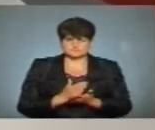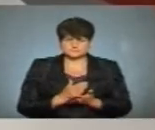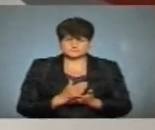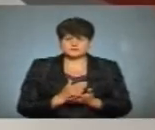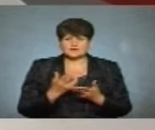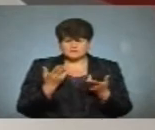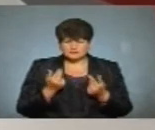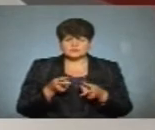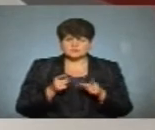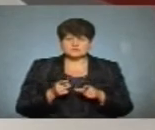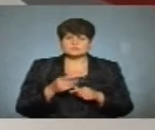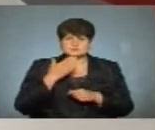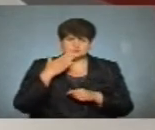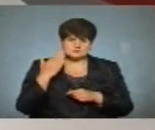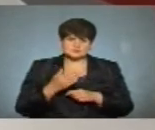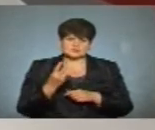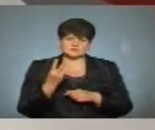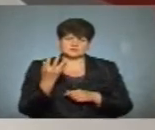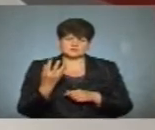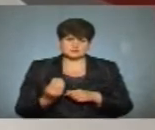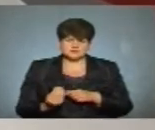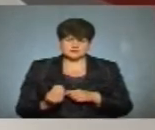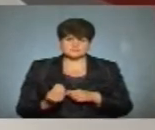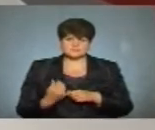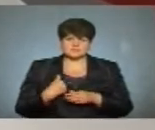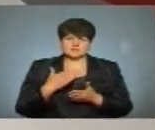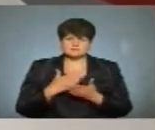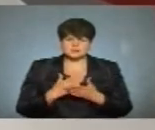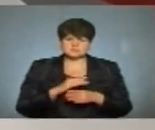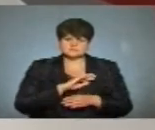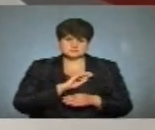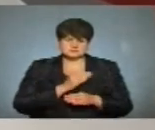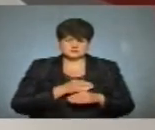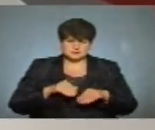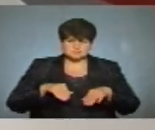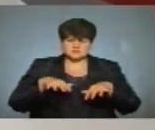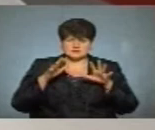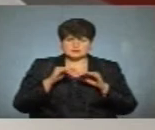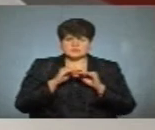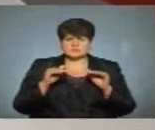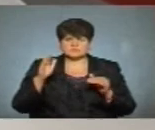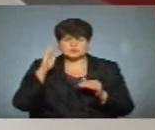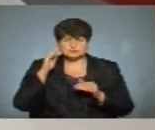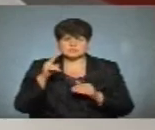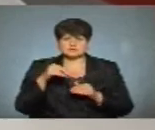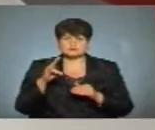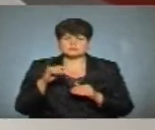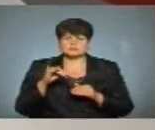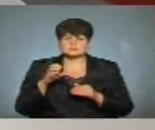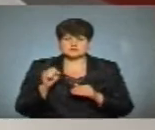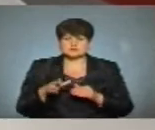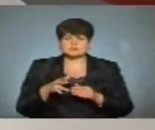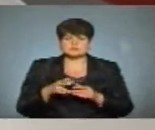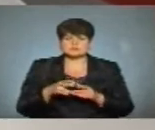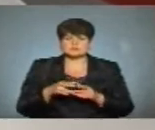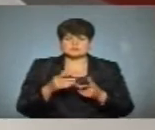Так, дійсно, за останніх буквально три дня ми мали різке підняття рівня води в річці Дністер, а спостерігаємо ми